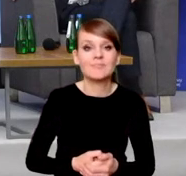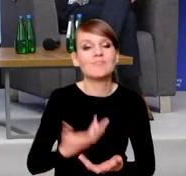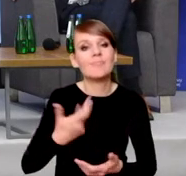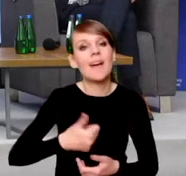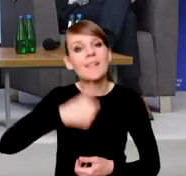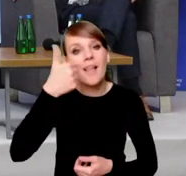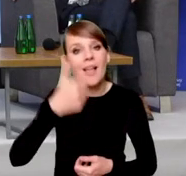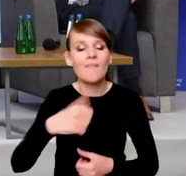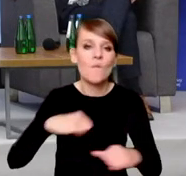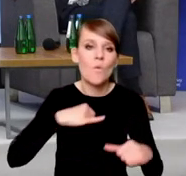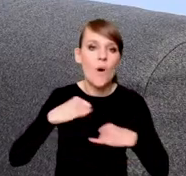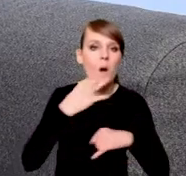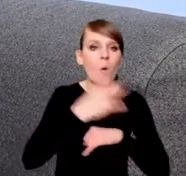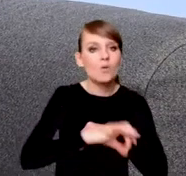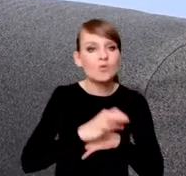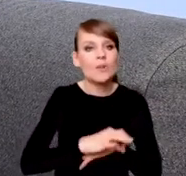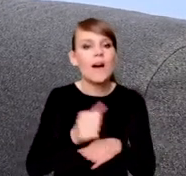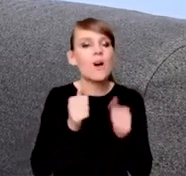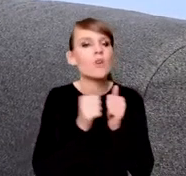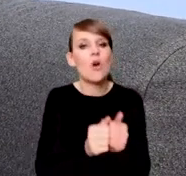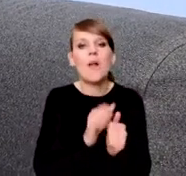uczelni myślałbym w taki sposób, że